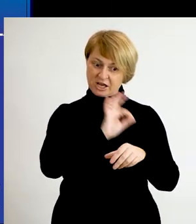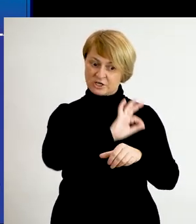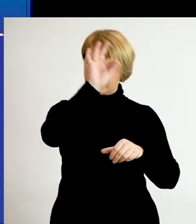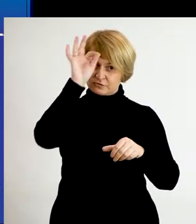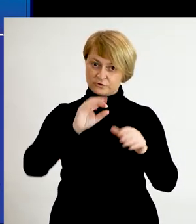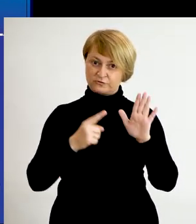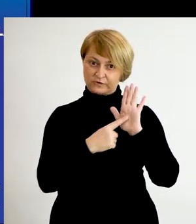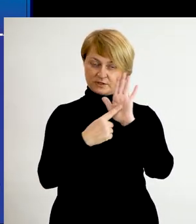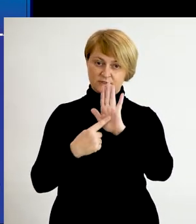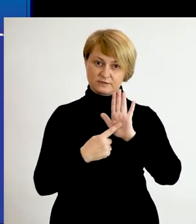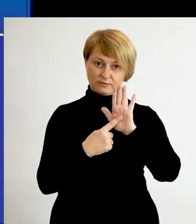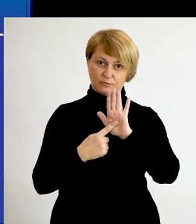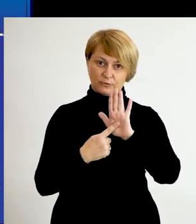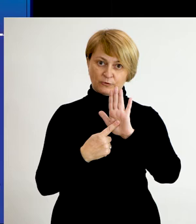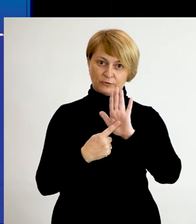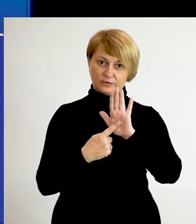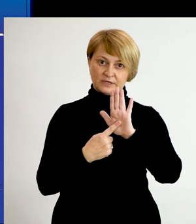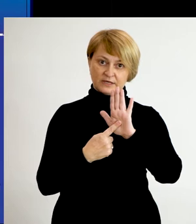pierwszy wykres pokazuje